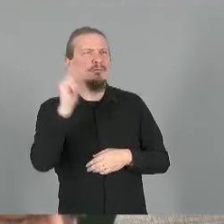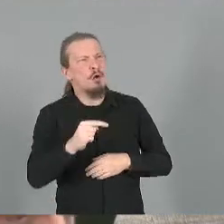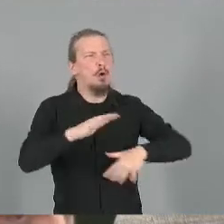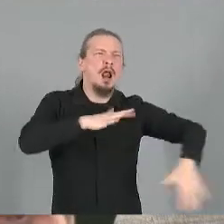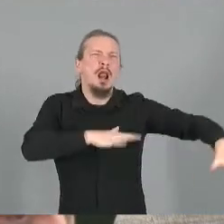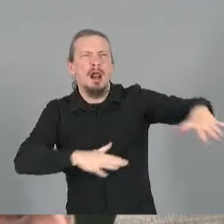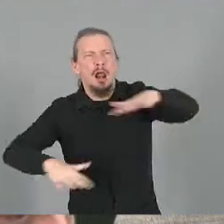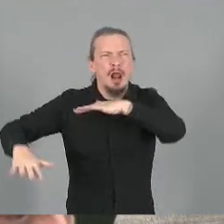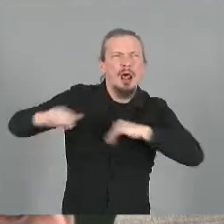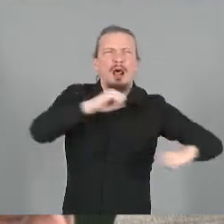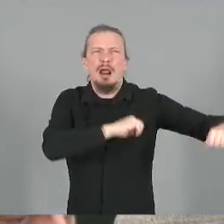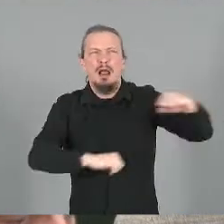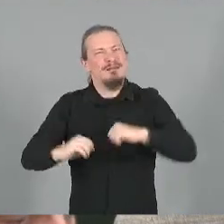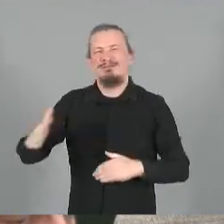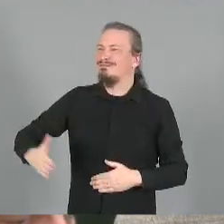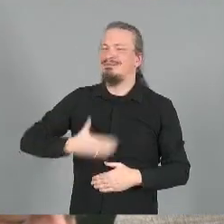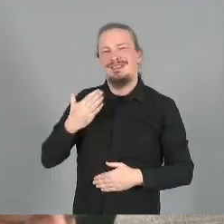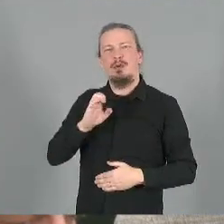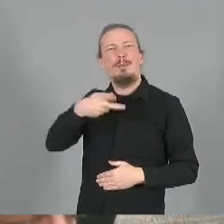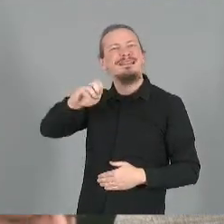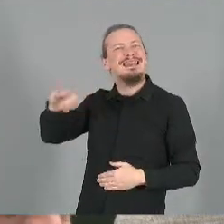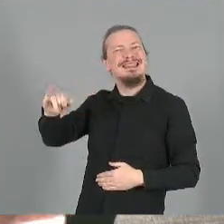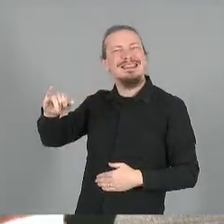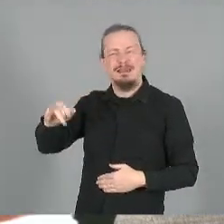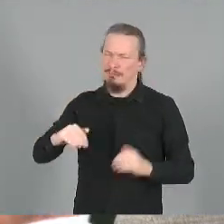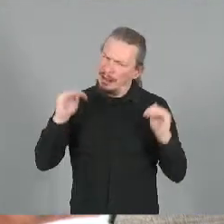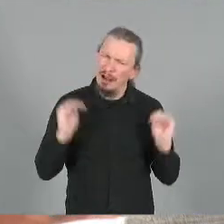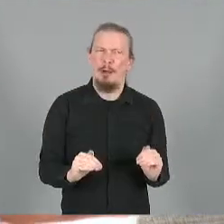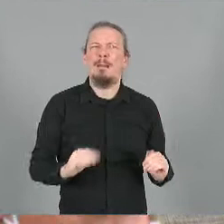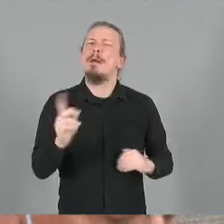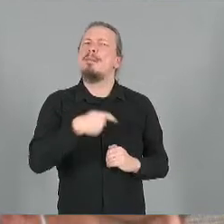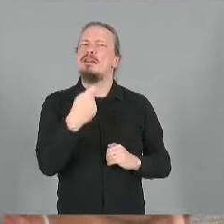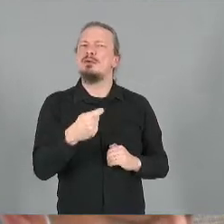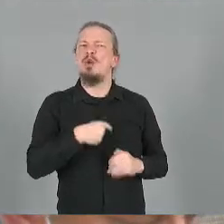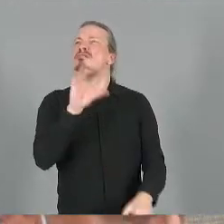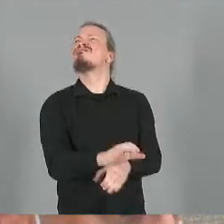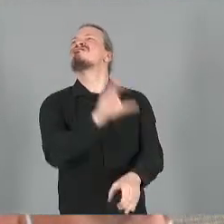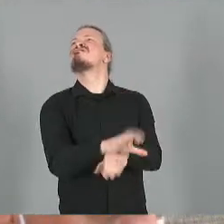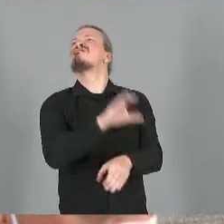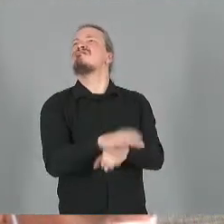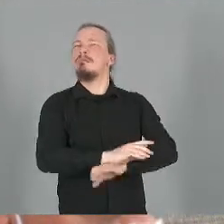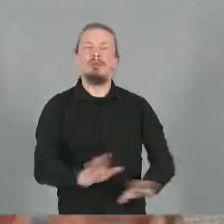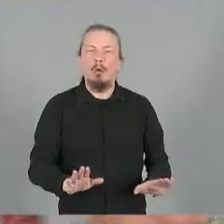consensus qui prévaut habituellement dans les EPCI, nous ne nous enfermerons pas dans une logique d'opposition